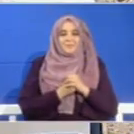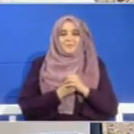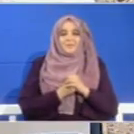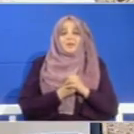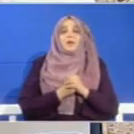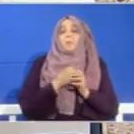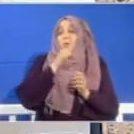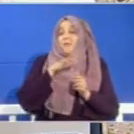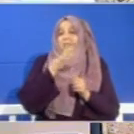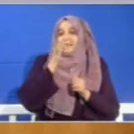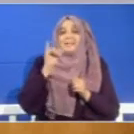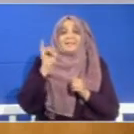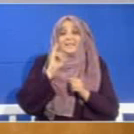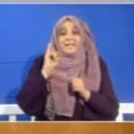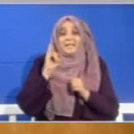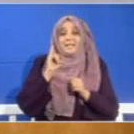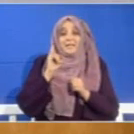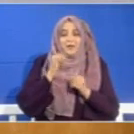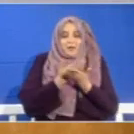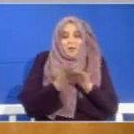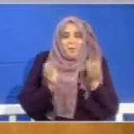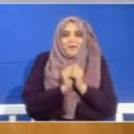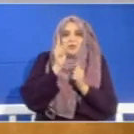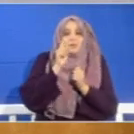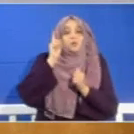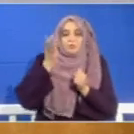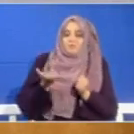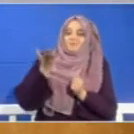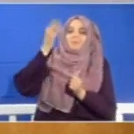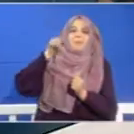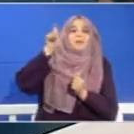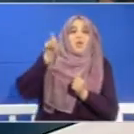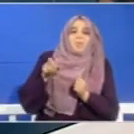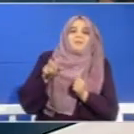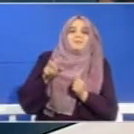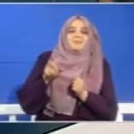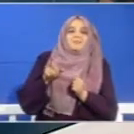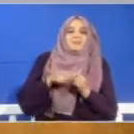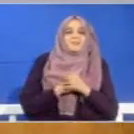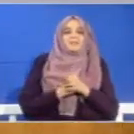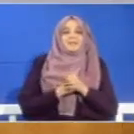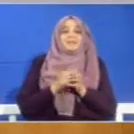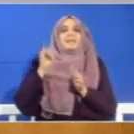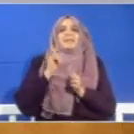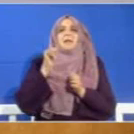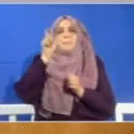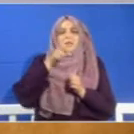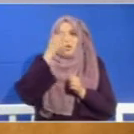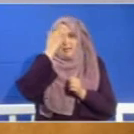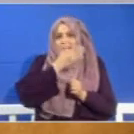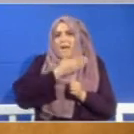الله صلى الله عليه وسلم يقول: من تواضع لله رفعه. يعني الذين اشتهروا في